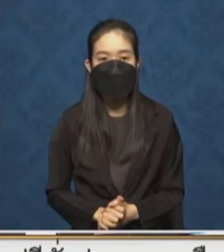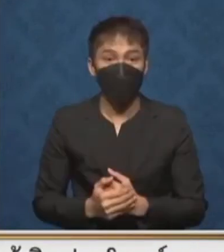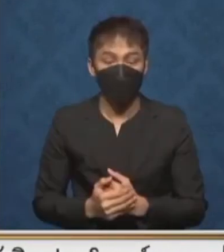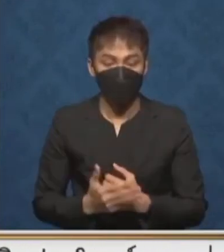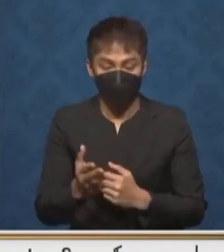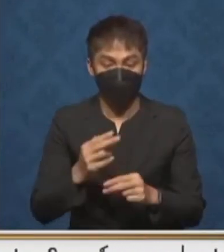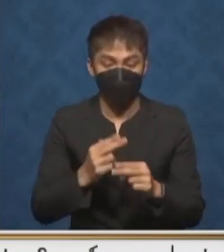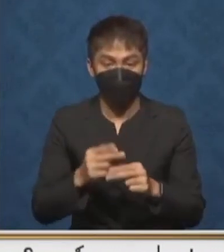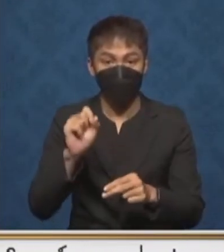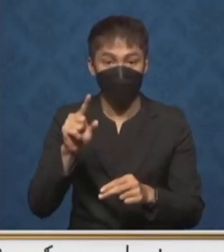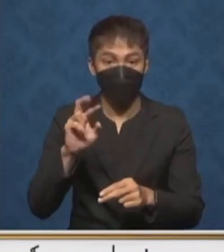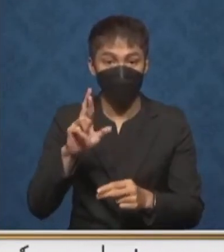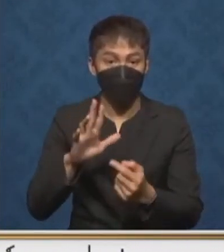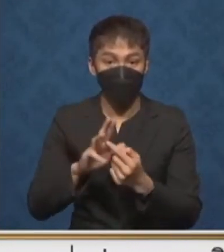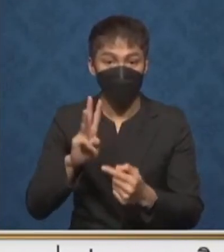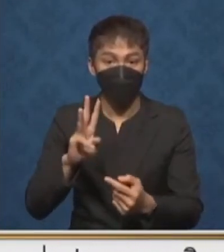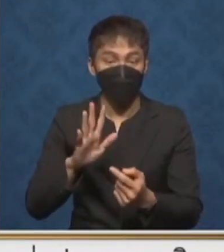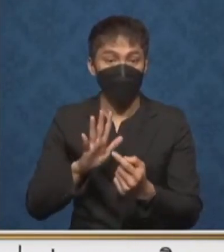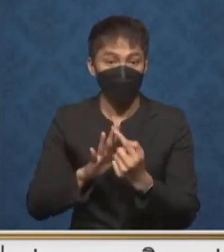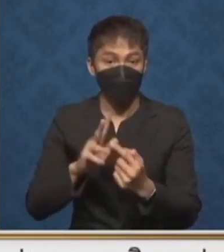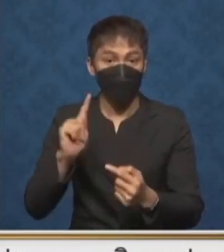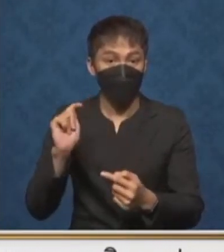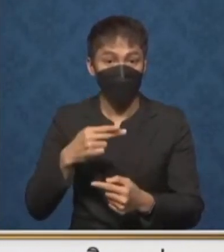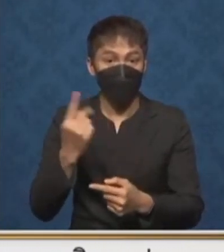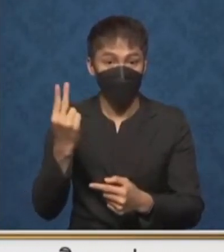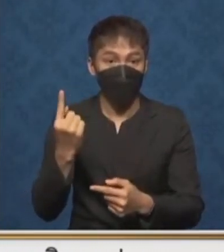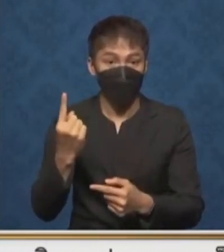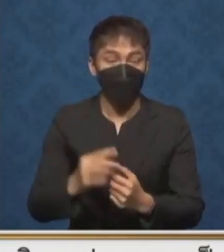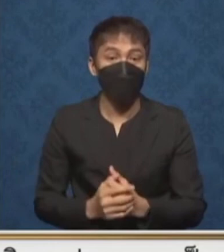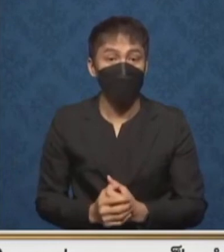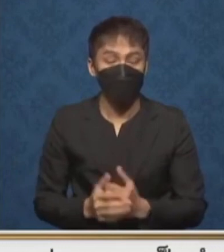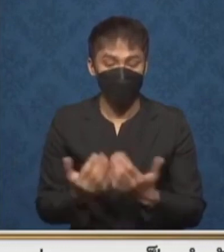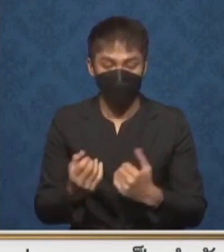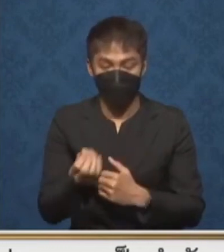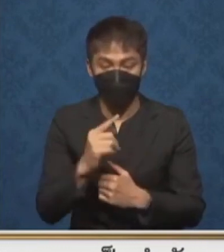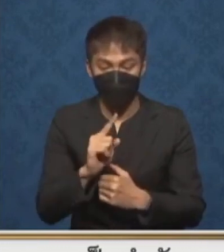างไหนเรื่องนี้ยังตอบไม่ได้นะครับคงต้องจับตาดูกันต่อไปครับ